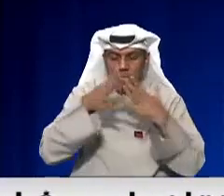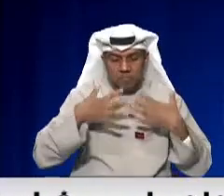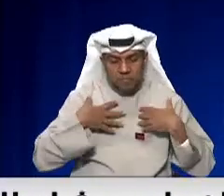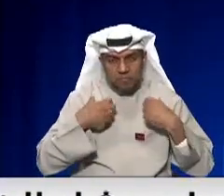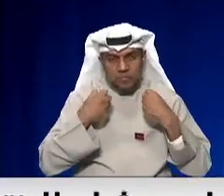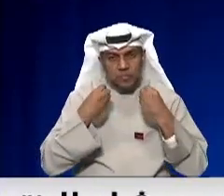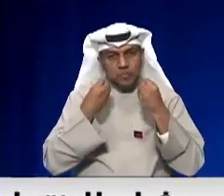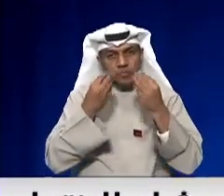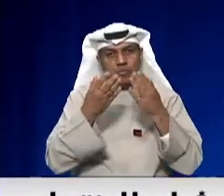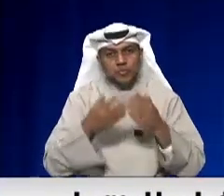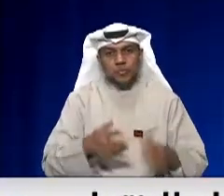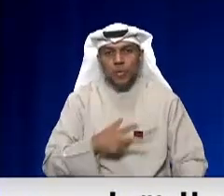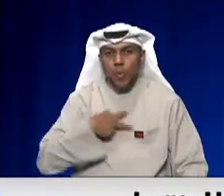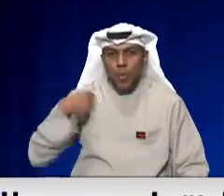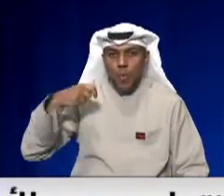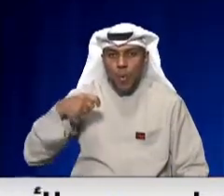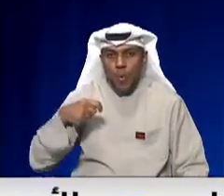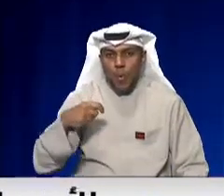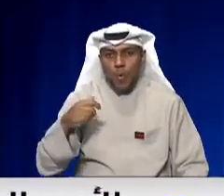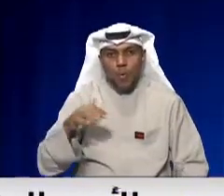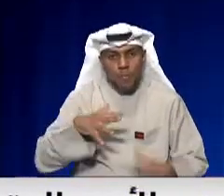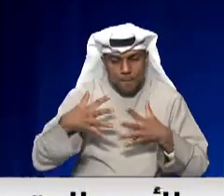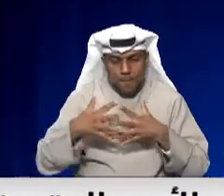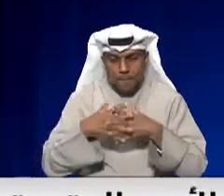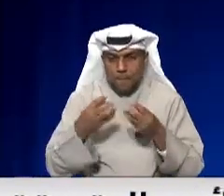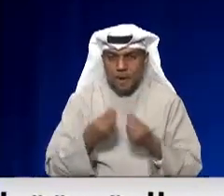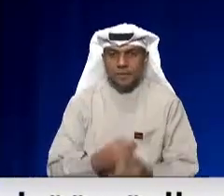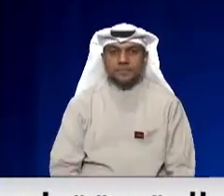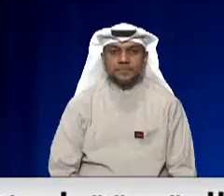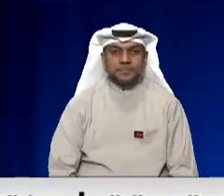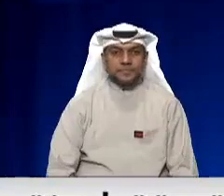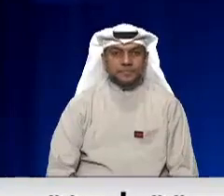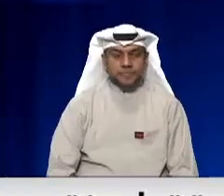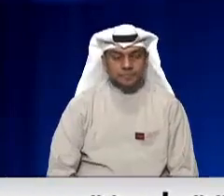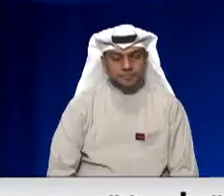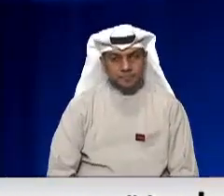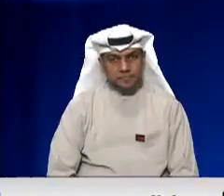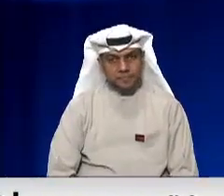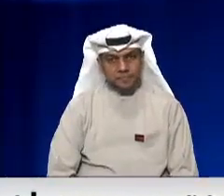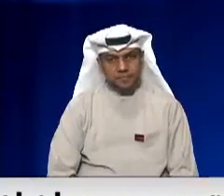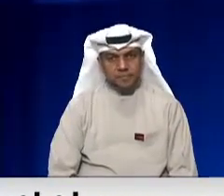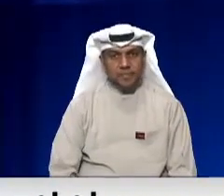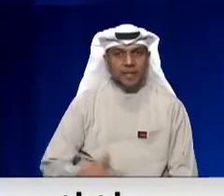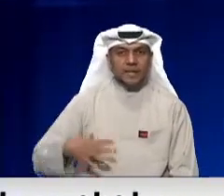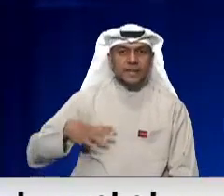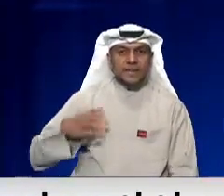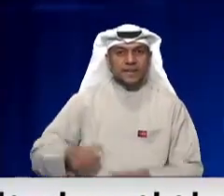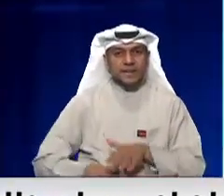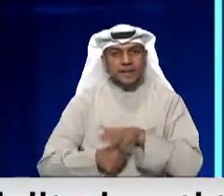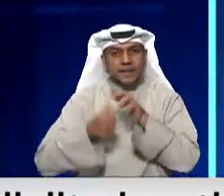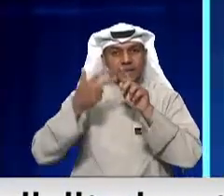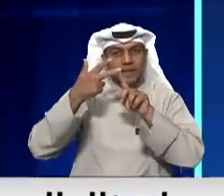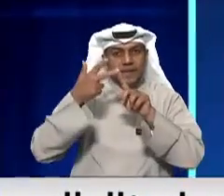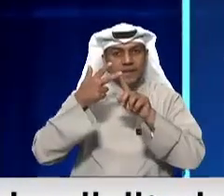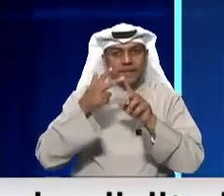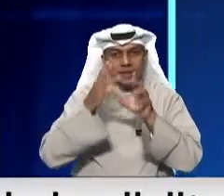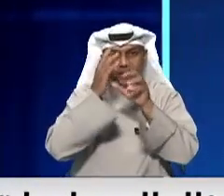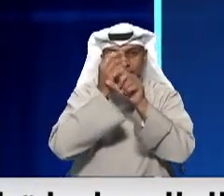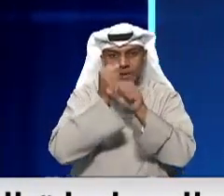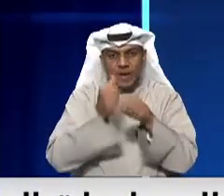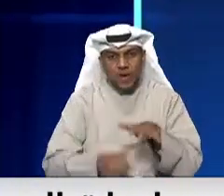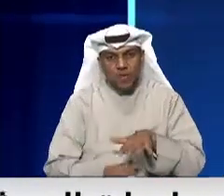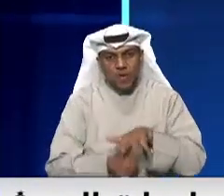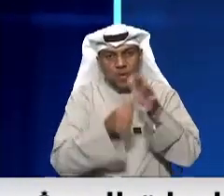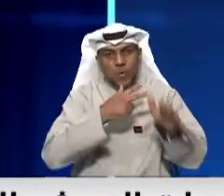والازدهار في ظل القياده الرشيده لجلالته بعث اسمه الشيخ احمد نواف الاحمد الصباح